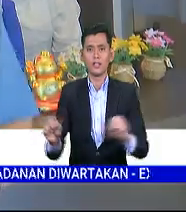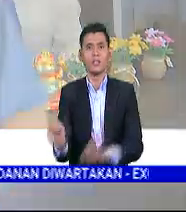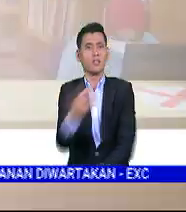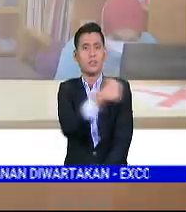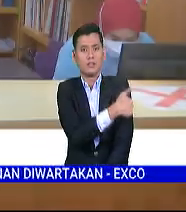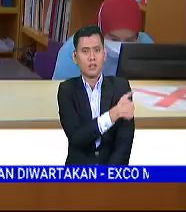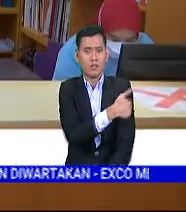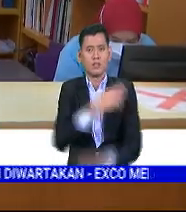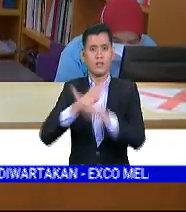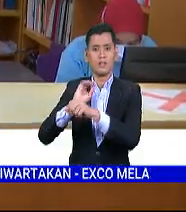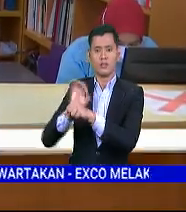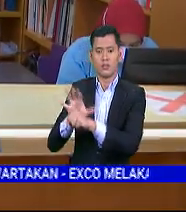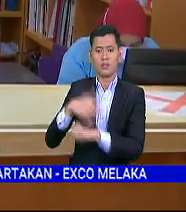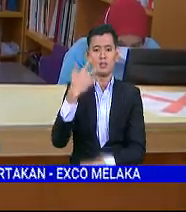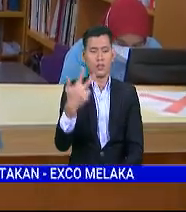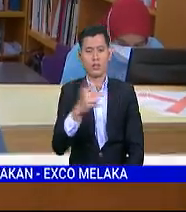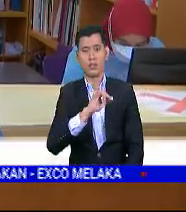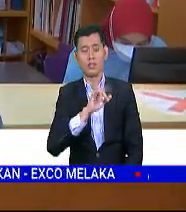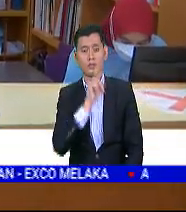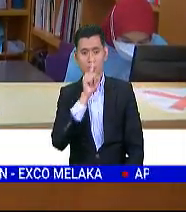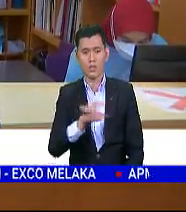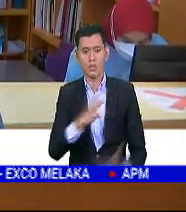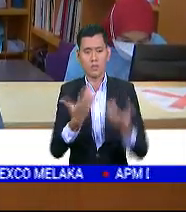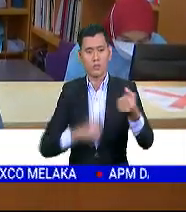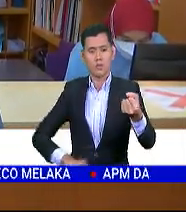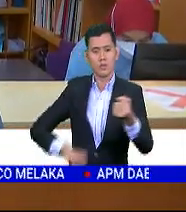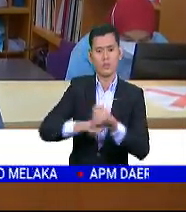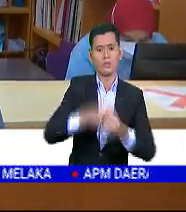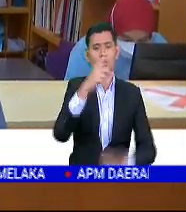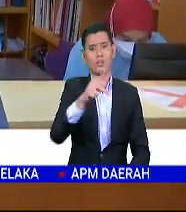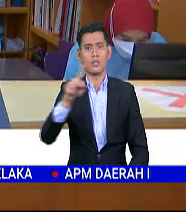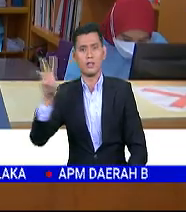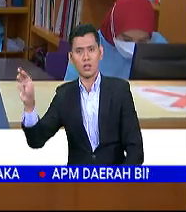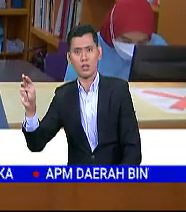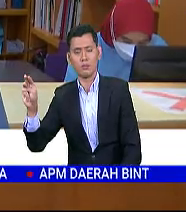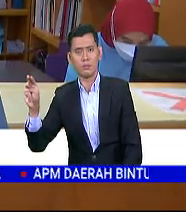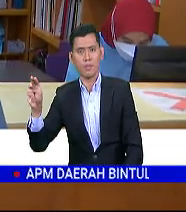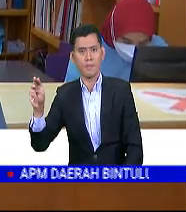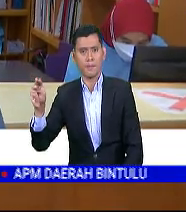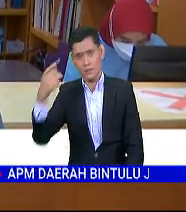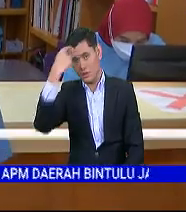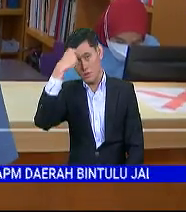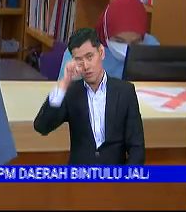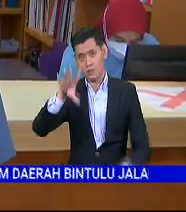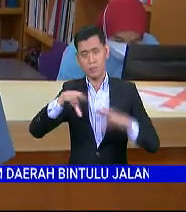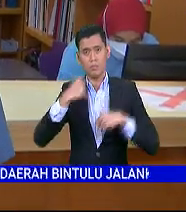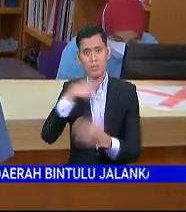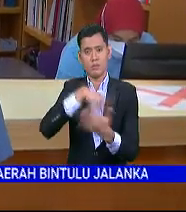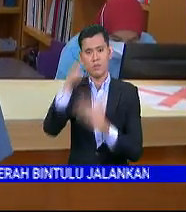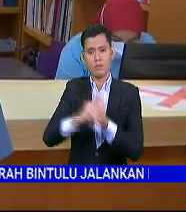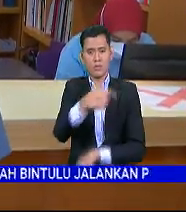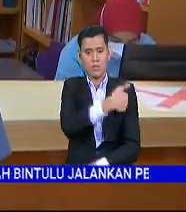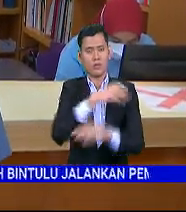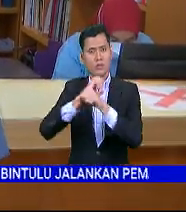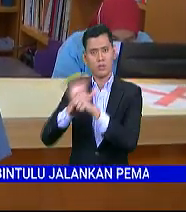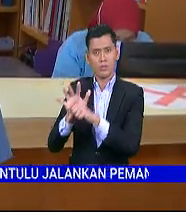shot. We just want to support KKM as well in this vaccination program lah. Mau kasih